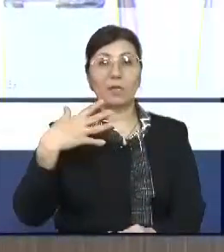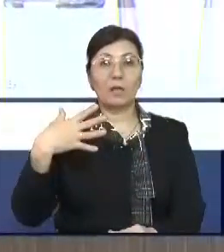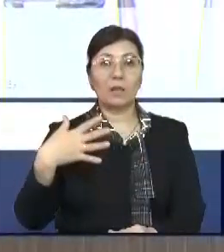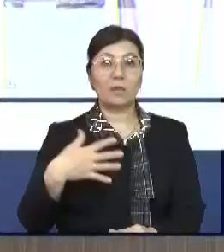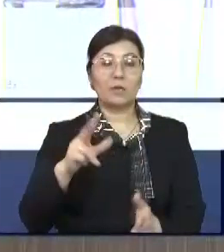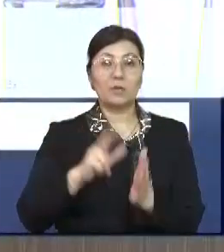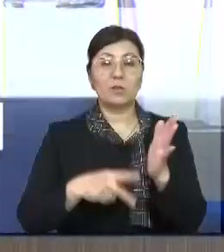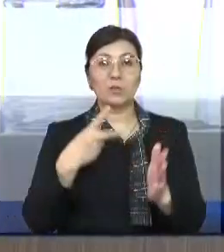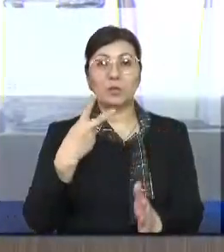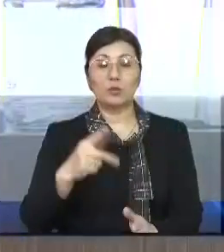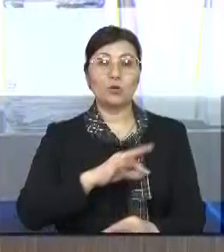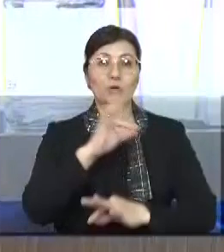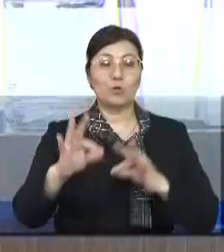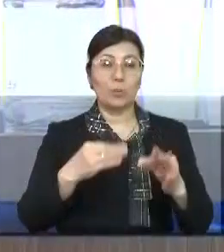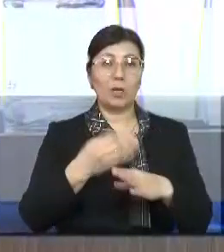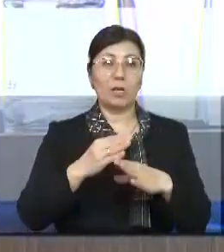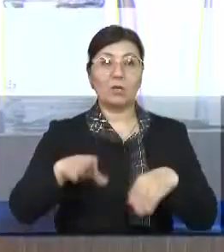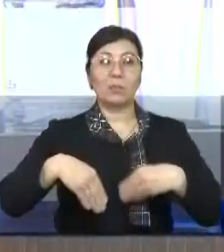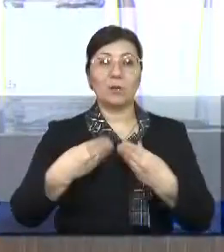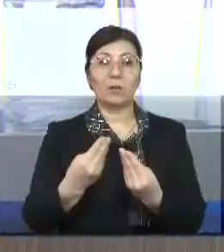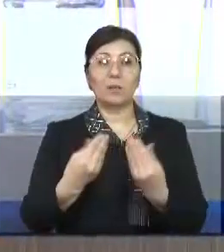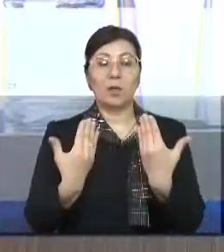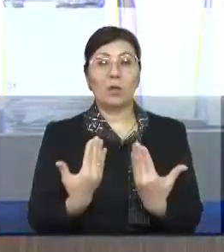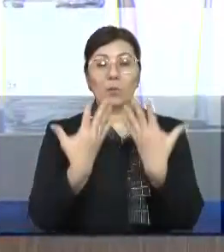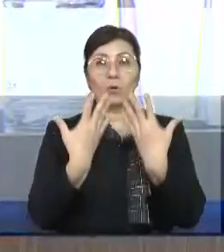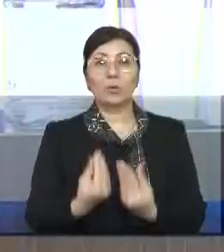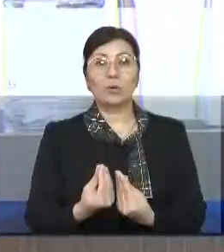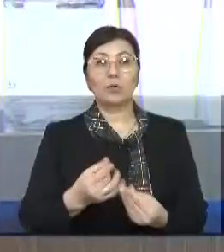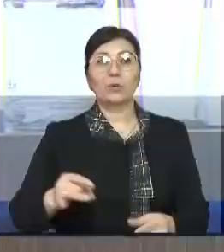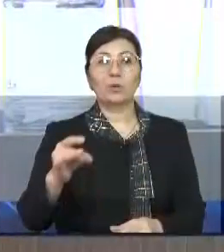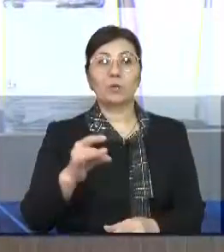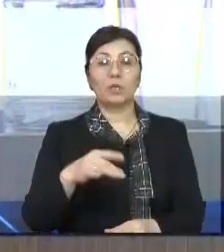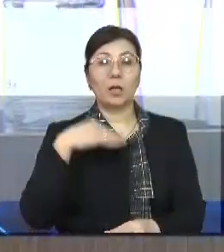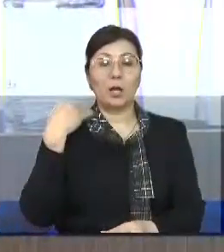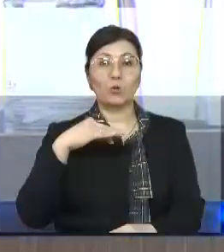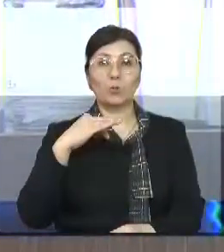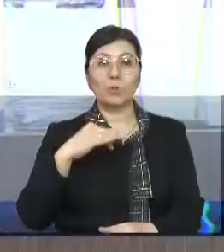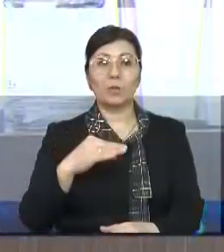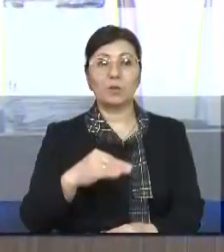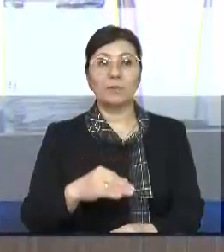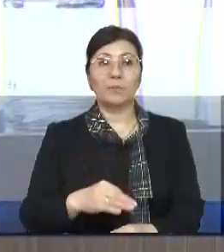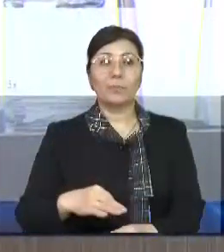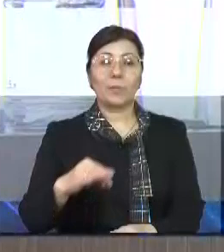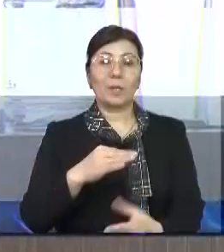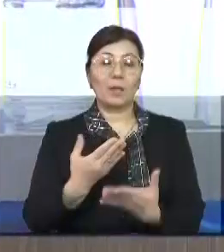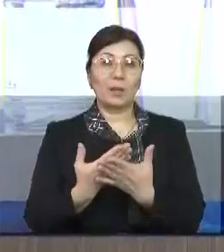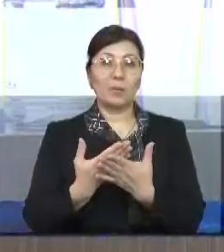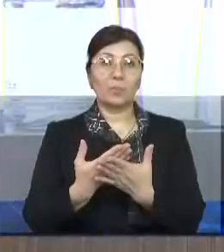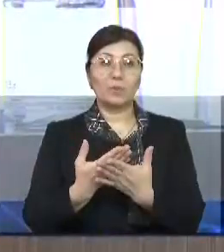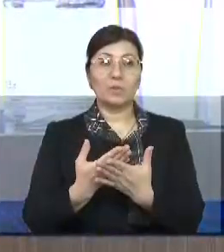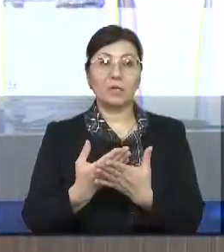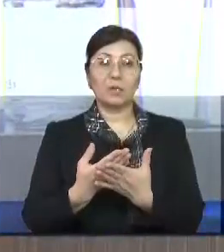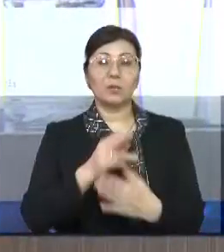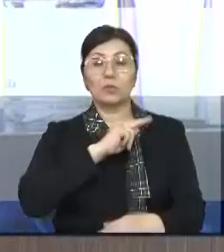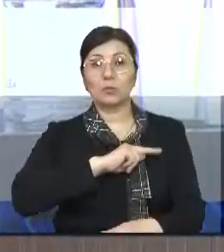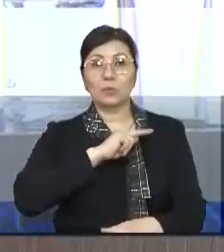теңгеге 83 жоба несие берілді. Жалпы біз бүгінгі күнге РСПК мен әлеуметтік кәсіпкерлік корпорациясымен жұмыс